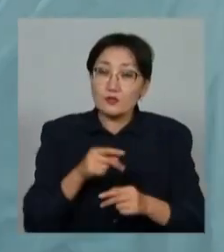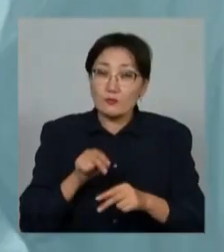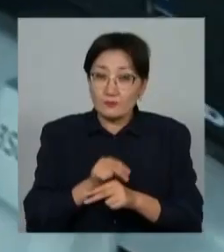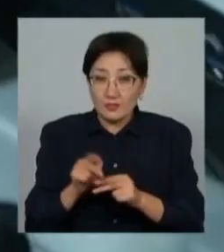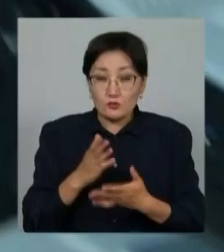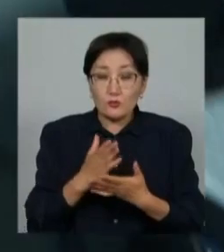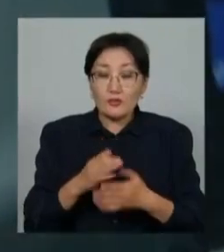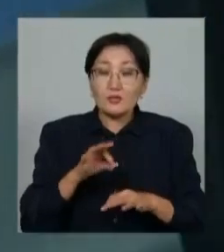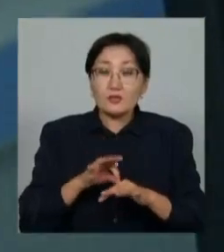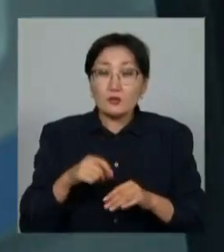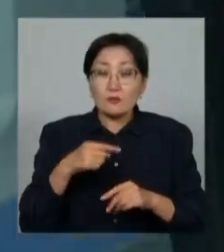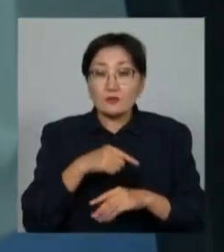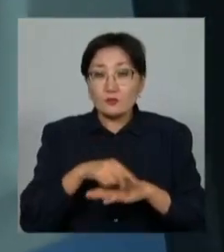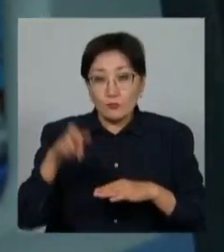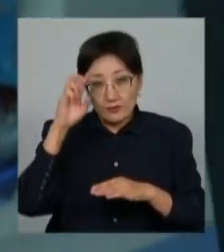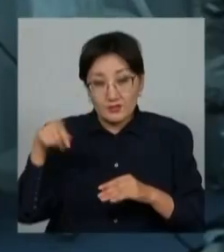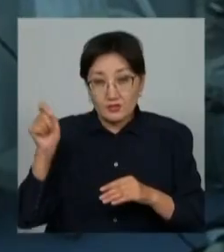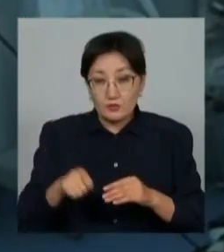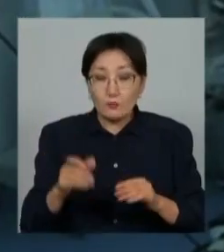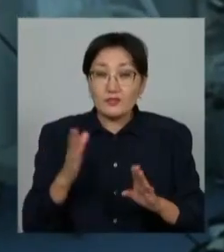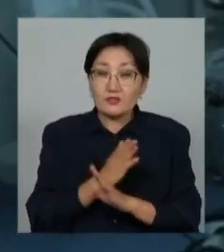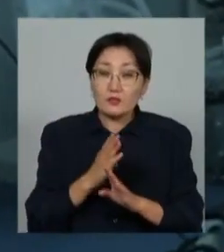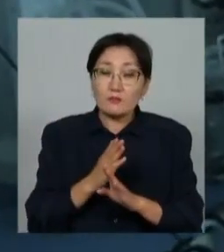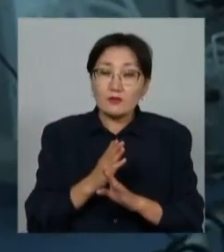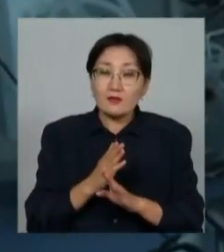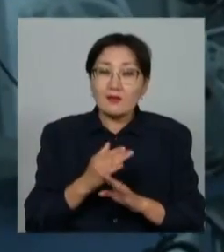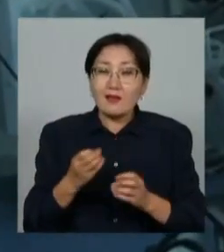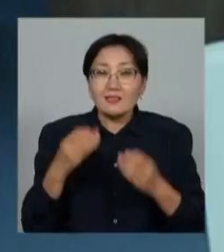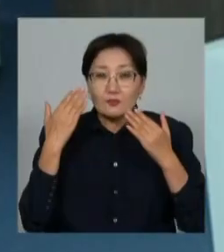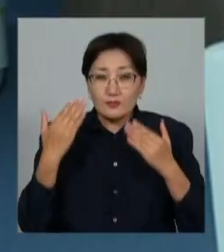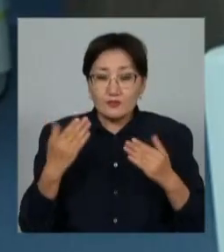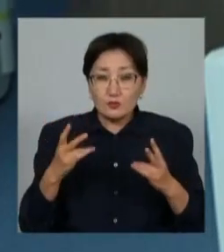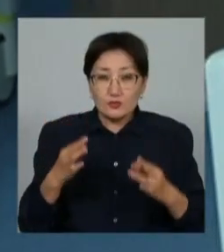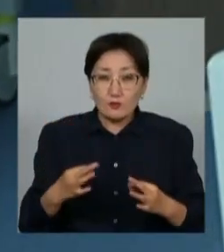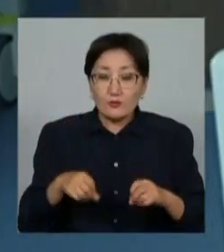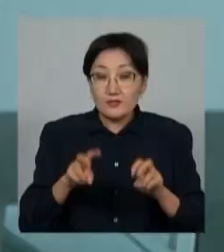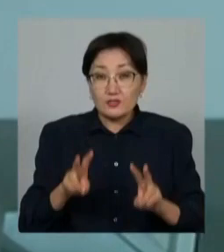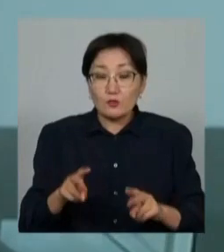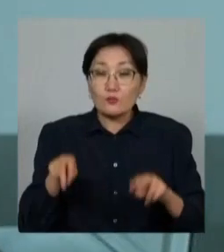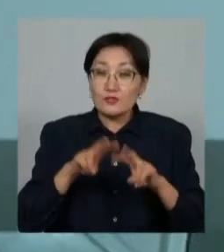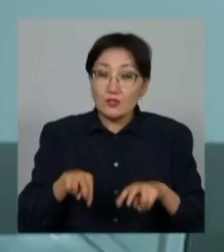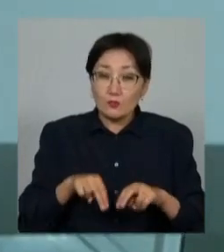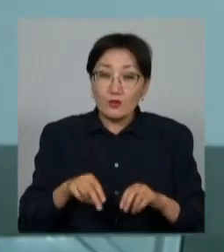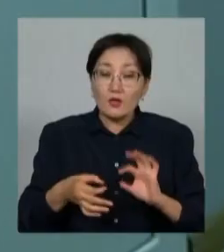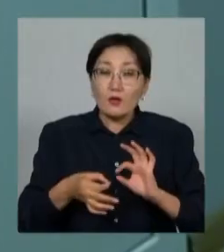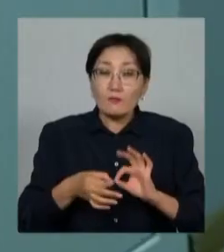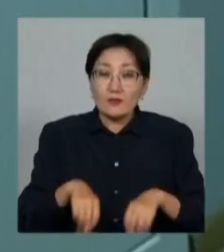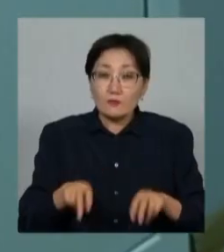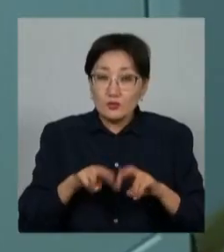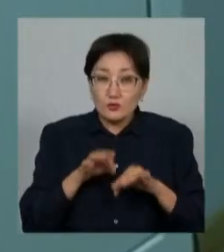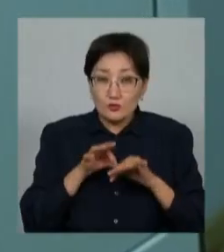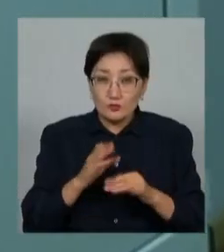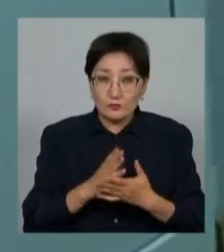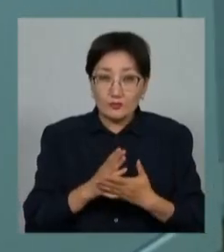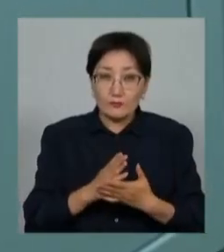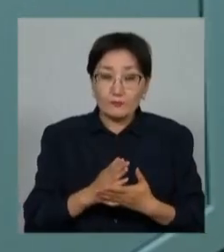алуда. Індет шет мемлекеттен жеткендіктен табиғаты әлі де белгісіз екен. Дегенмен мамандар оны зерттеп, сараптама жұмыстарын жасап